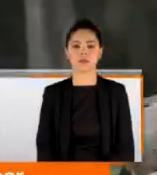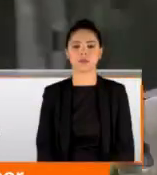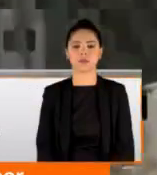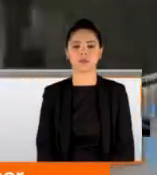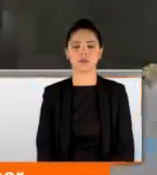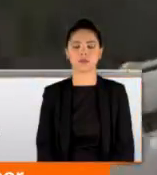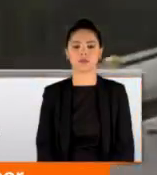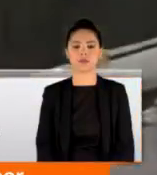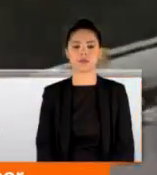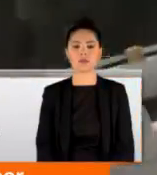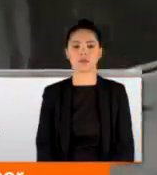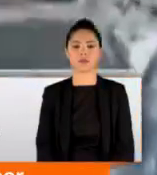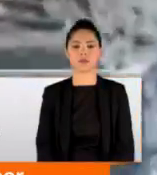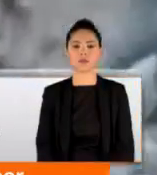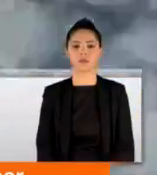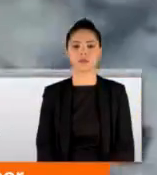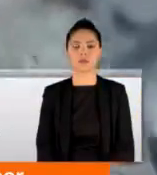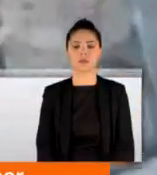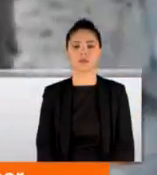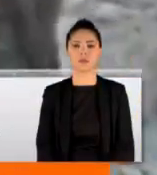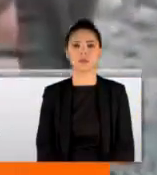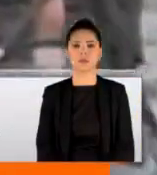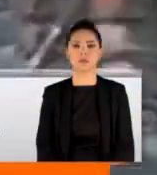yavaş. Evet abi.